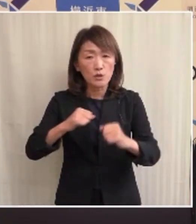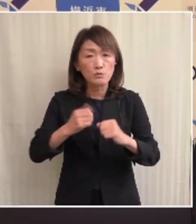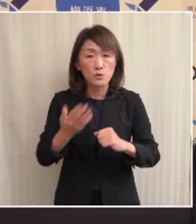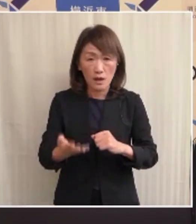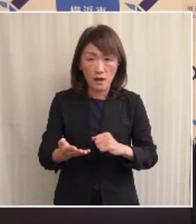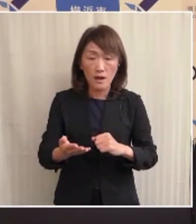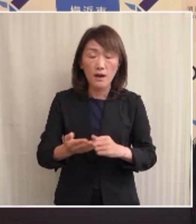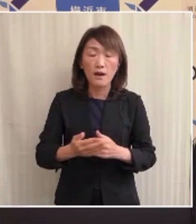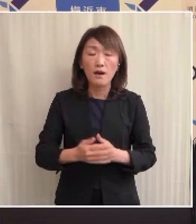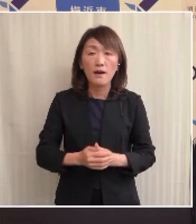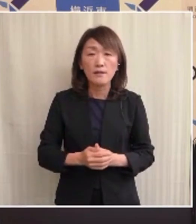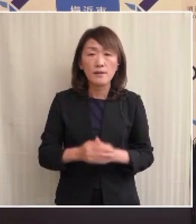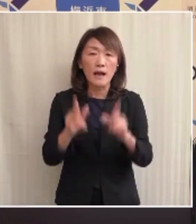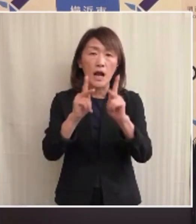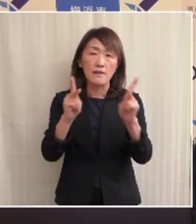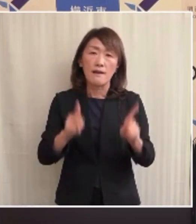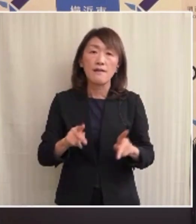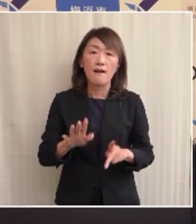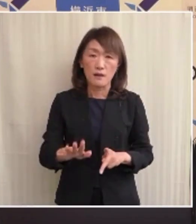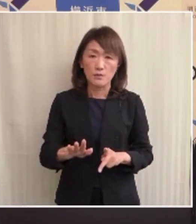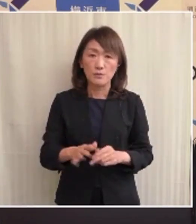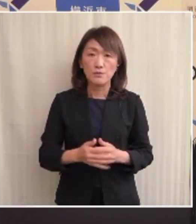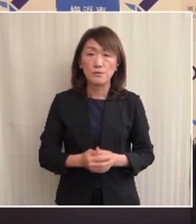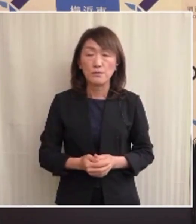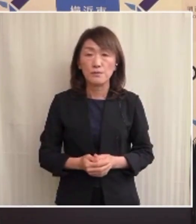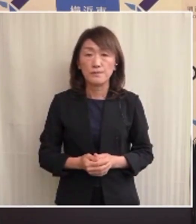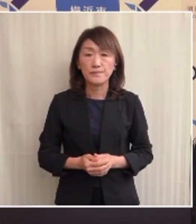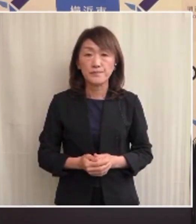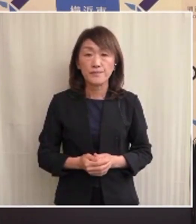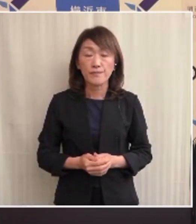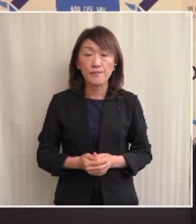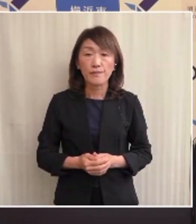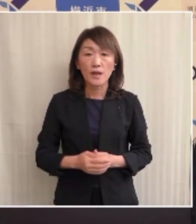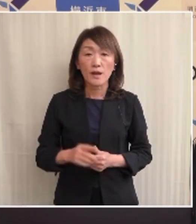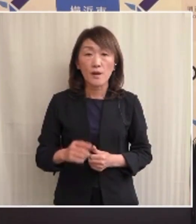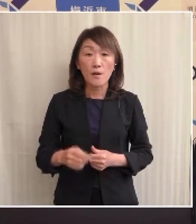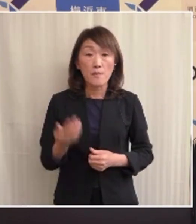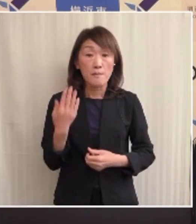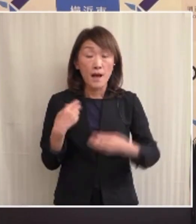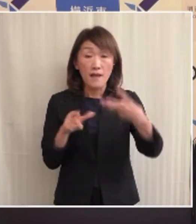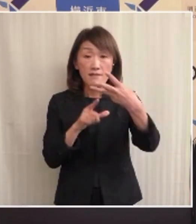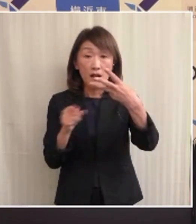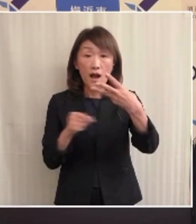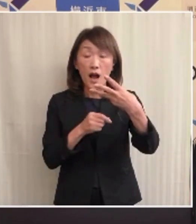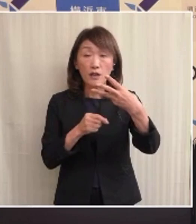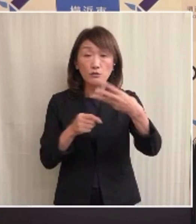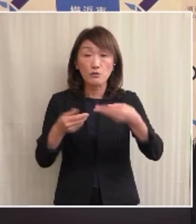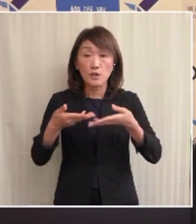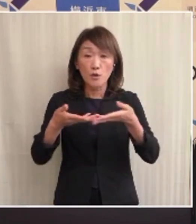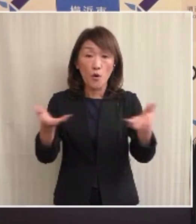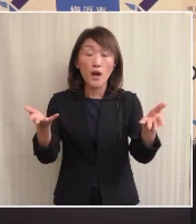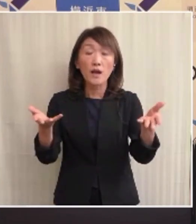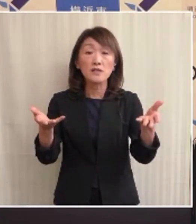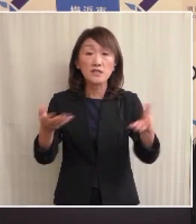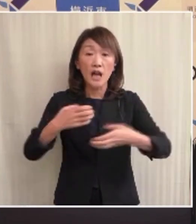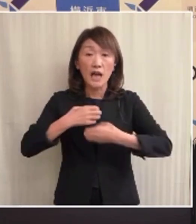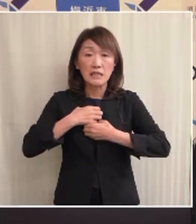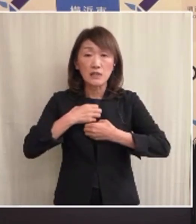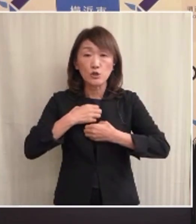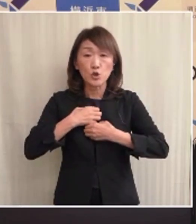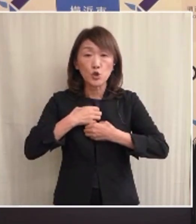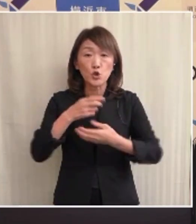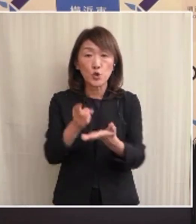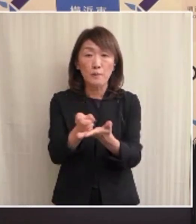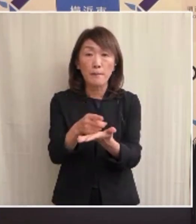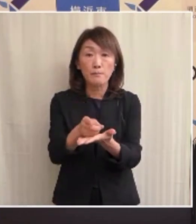かという課題であります。このリスクマップ、3月に公開したのリスクマップなんですけれども、